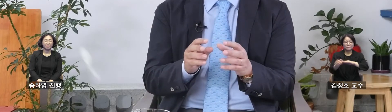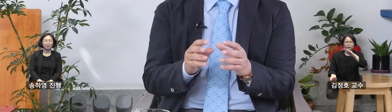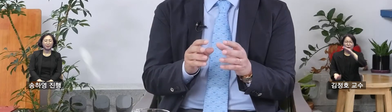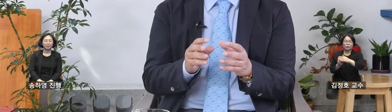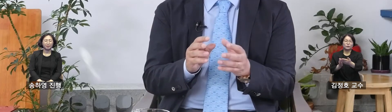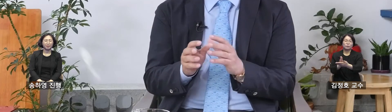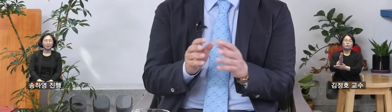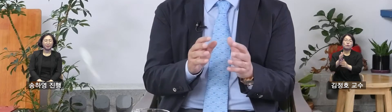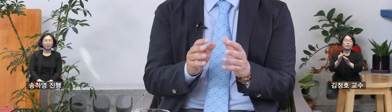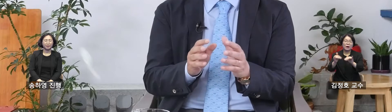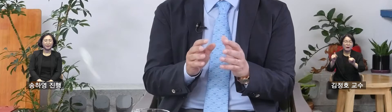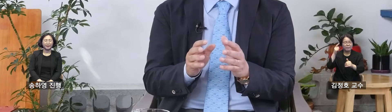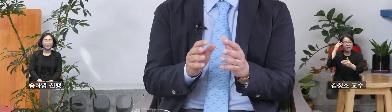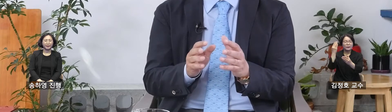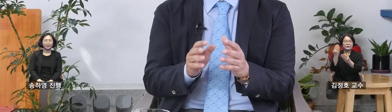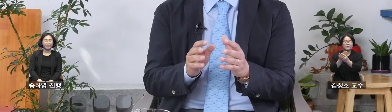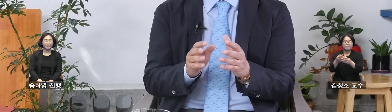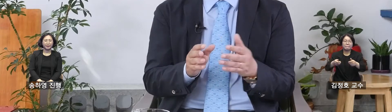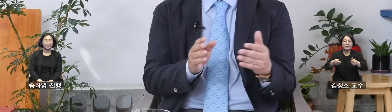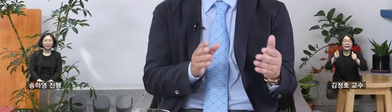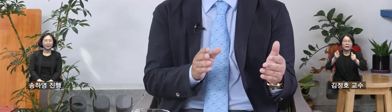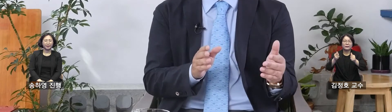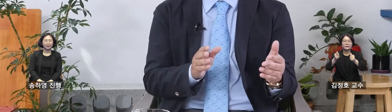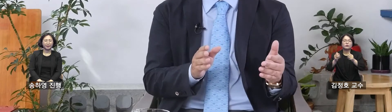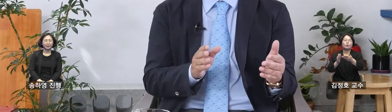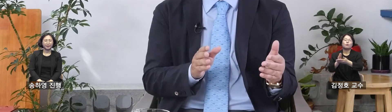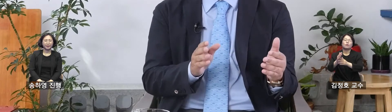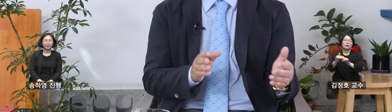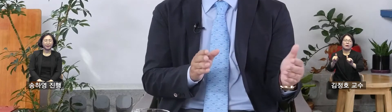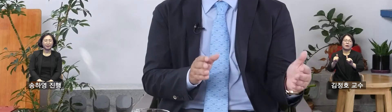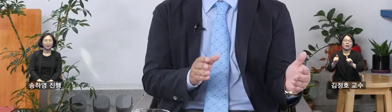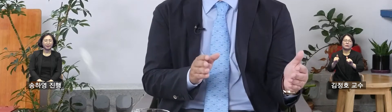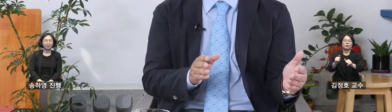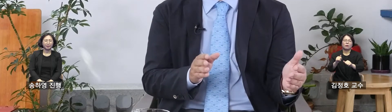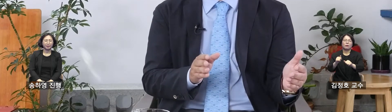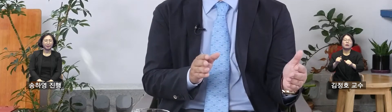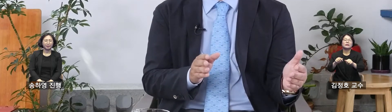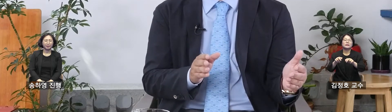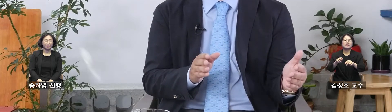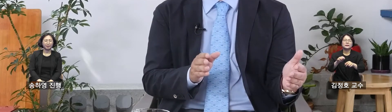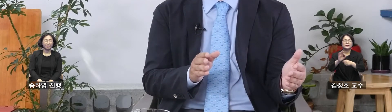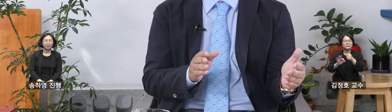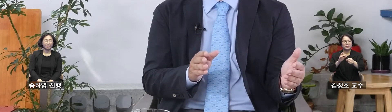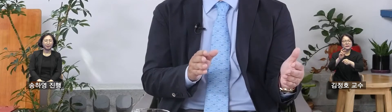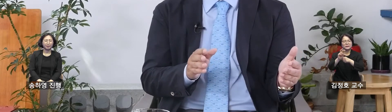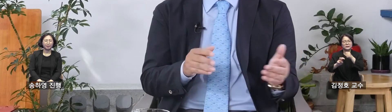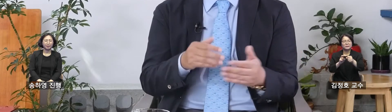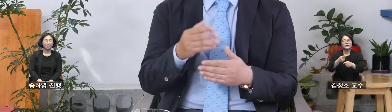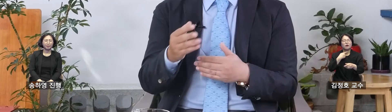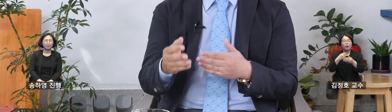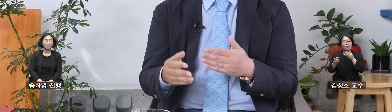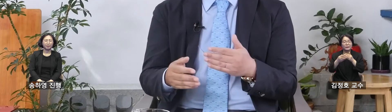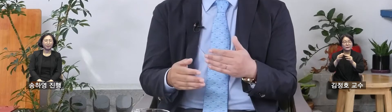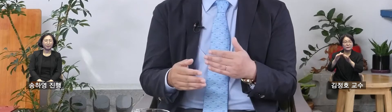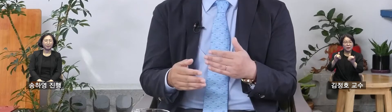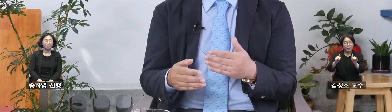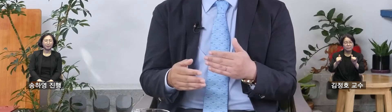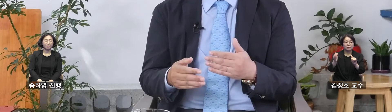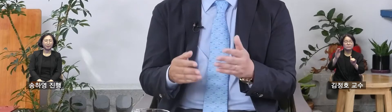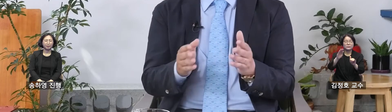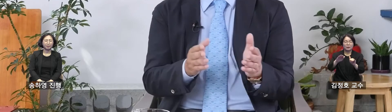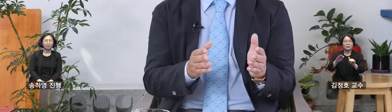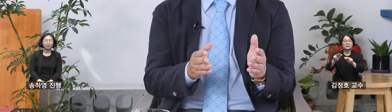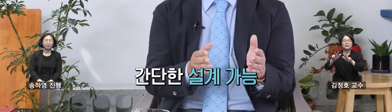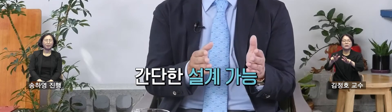이제 박사학위를 받은 최고 전문가들 또는 현장에서 10년, 20년 있는 분들이 하는데 그걸 인공지능으로 해보고